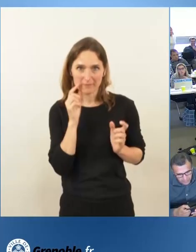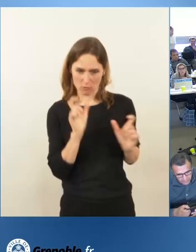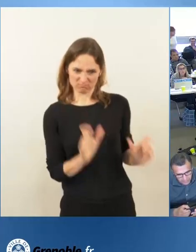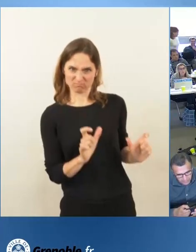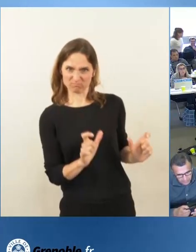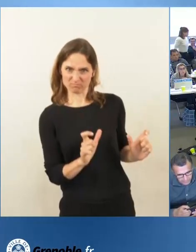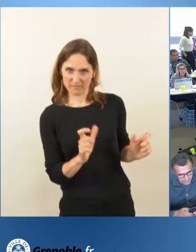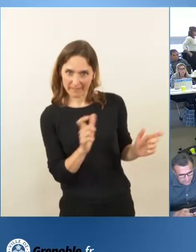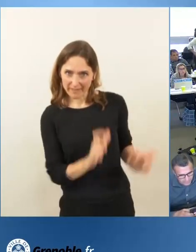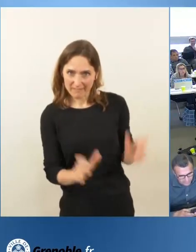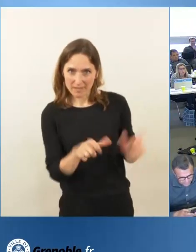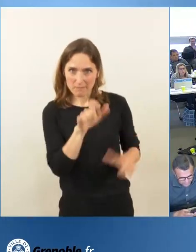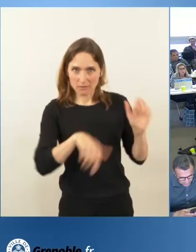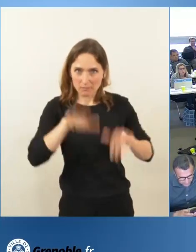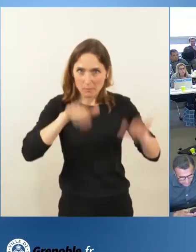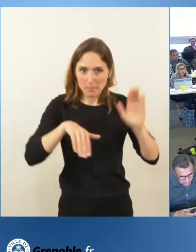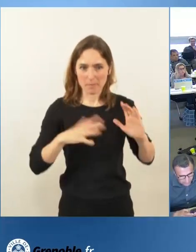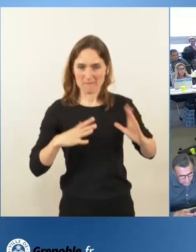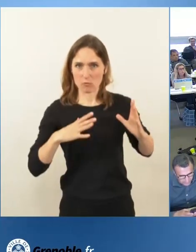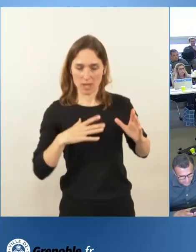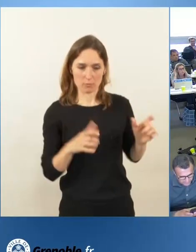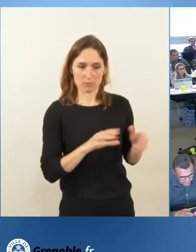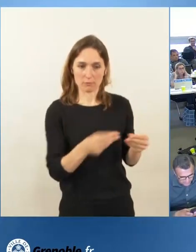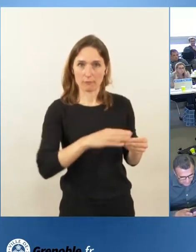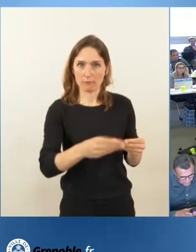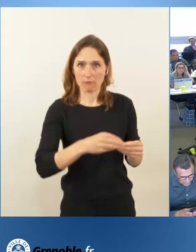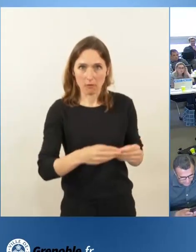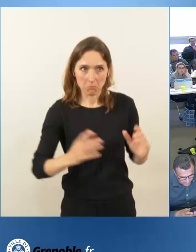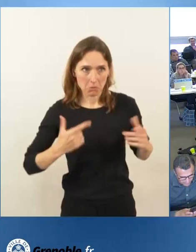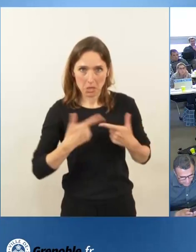les assesseurs volontaires vous sentez-vous libre